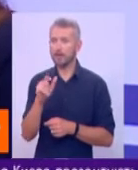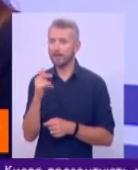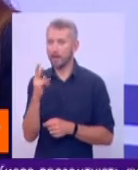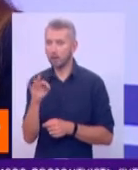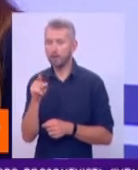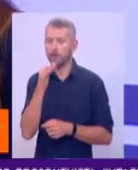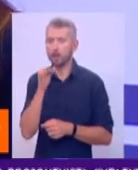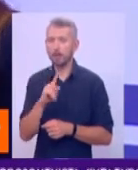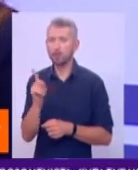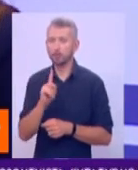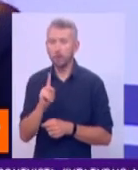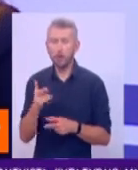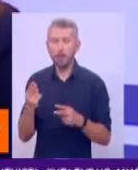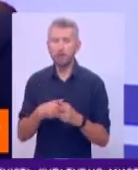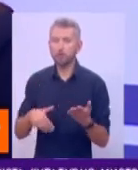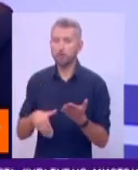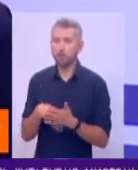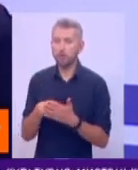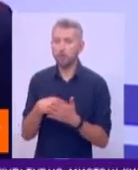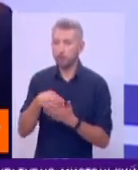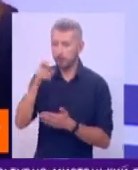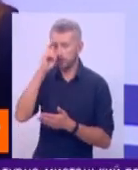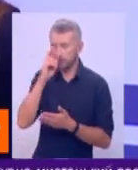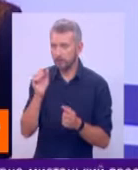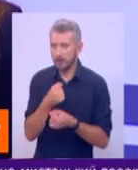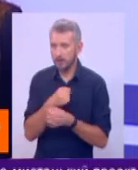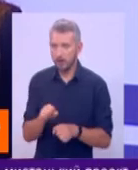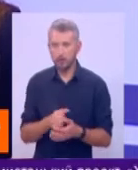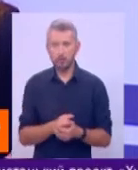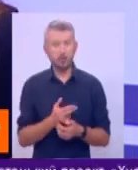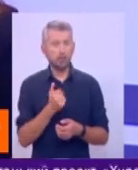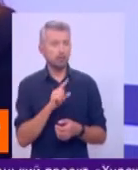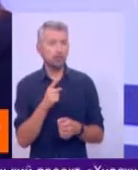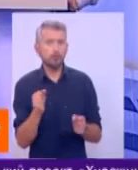сказав про те, що обійтися без допомоги фінансової держави нереально. Чому